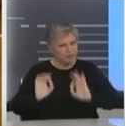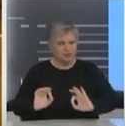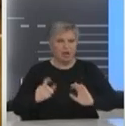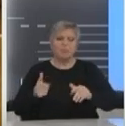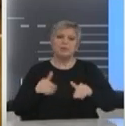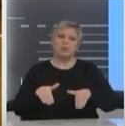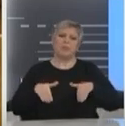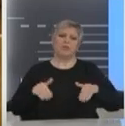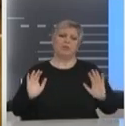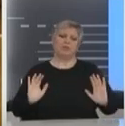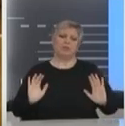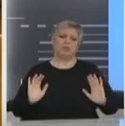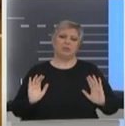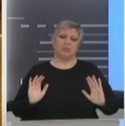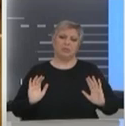μας.